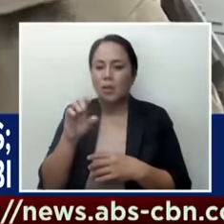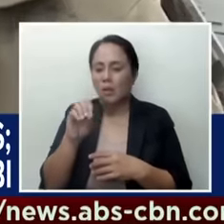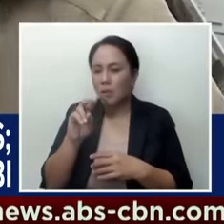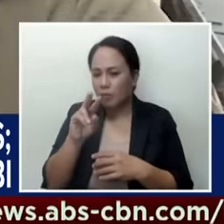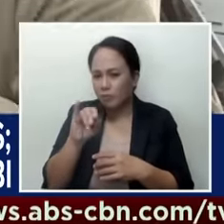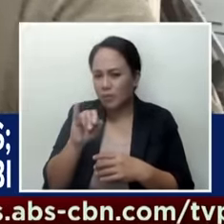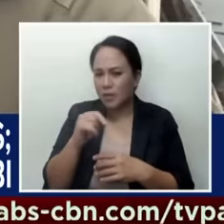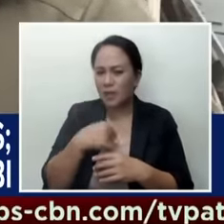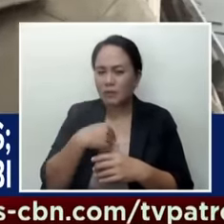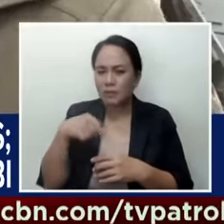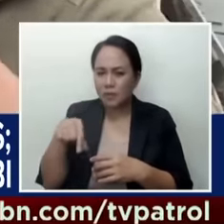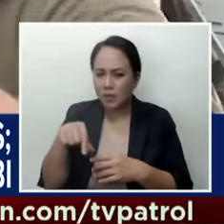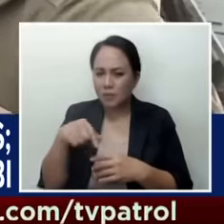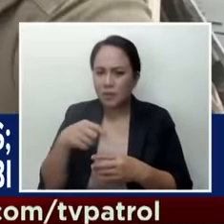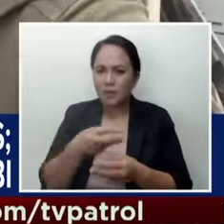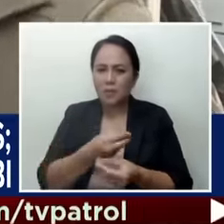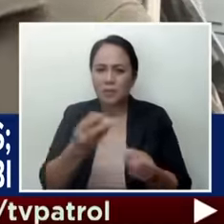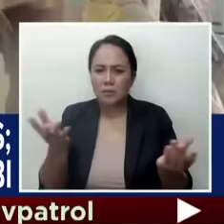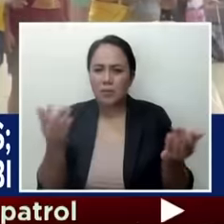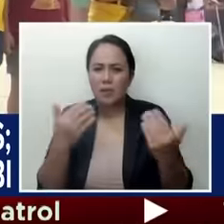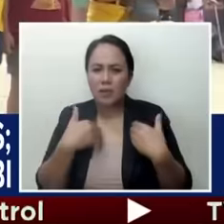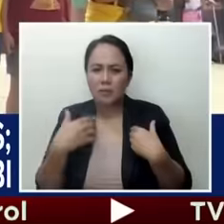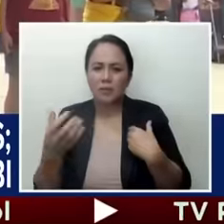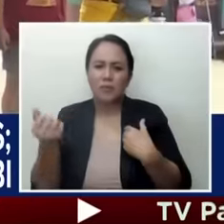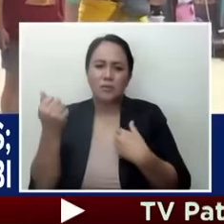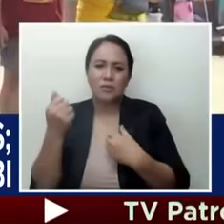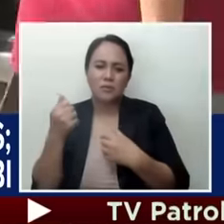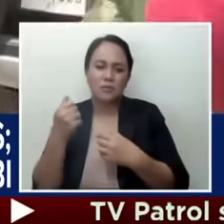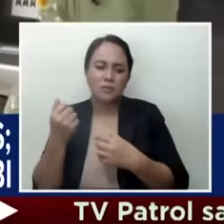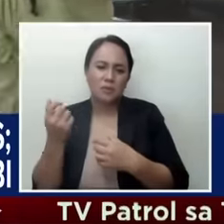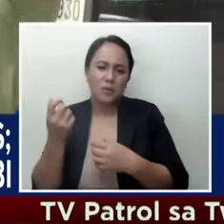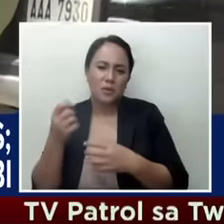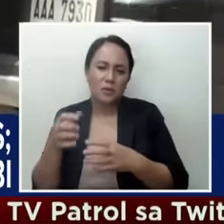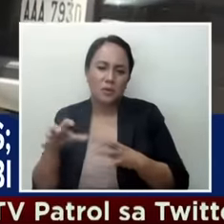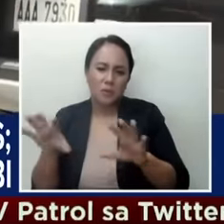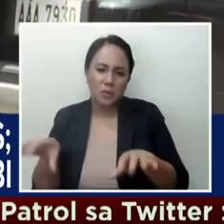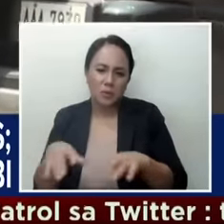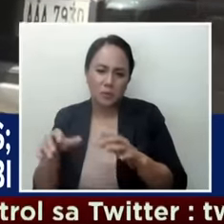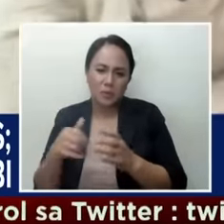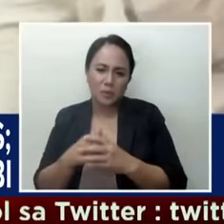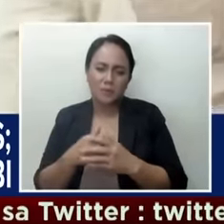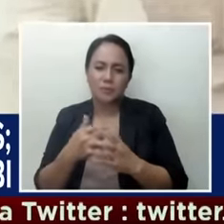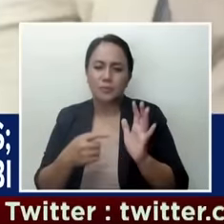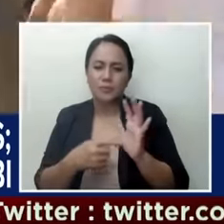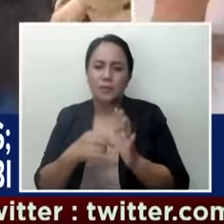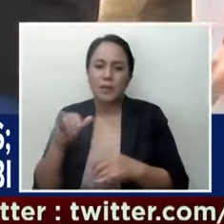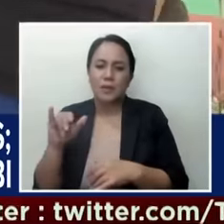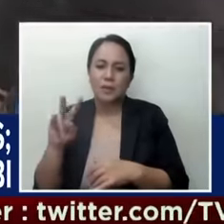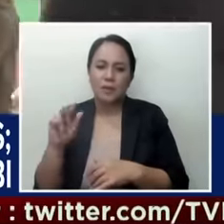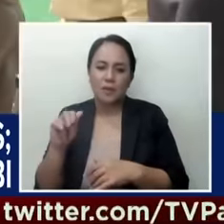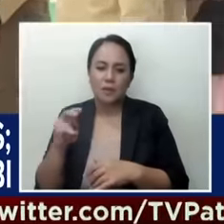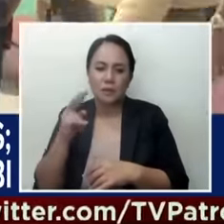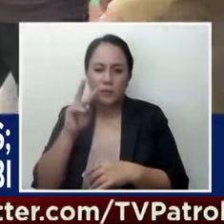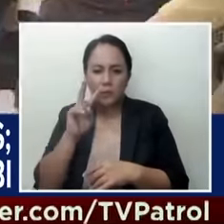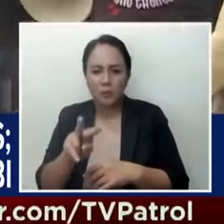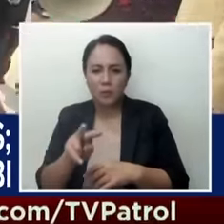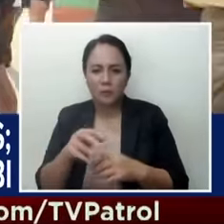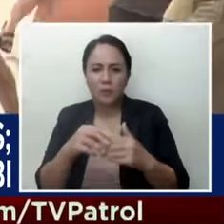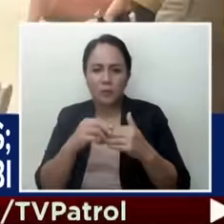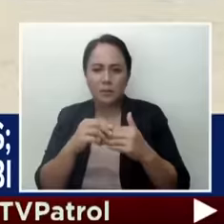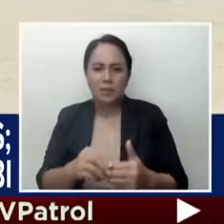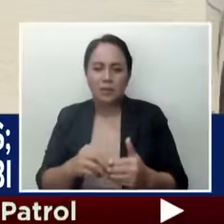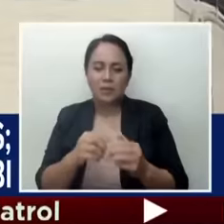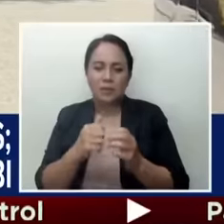din sa Quiapo, namimigay ng ano, meron din silang drama doon. Na. Sa isang eksena nila ni Ivana, nakita namin ang paggabay ni Coco mula